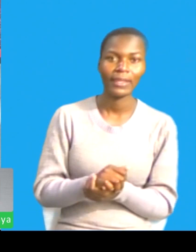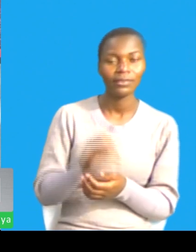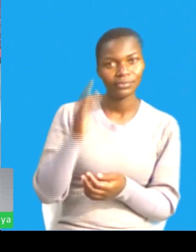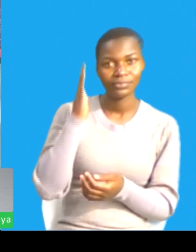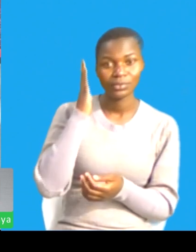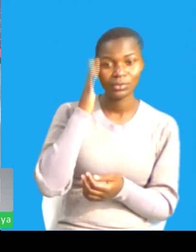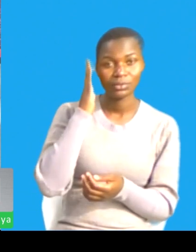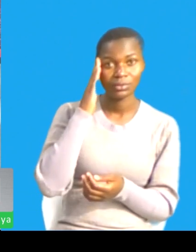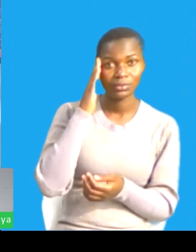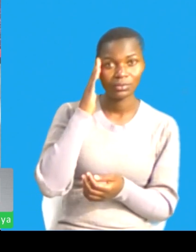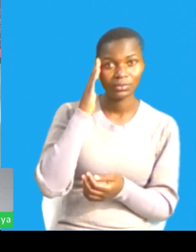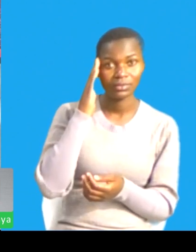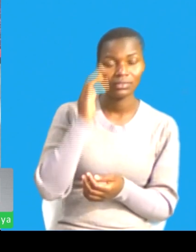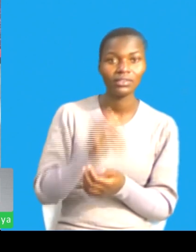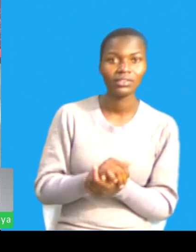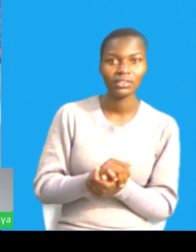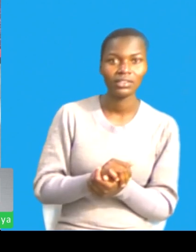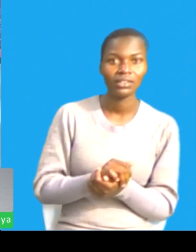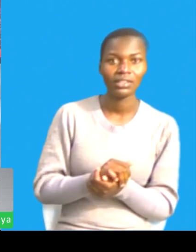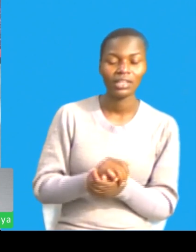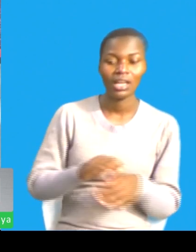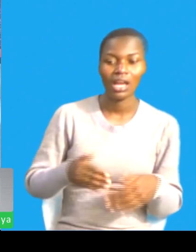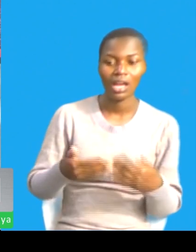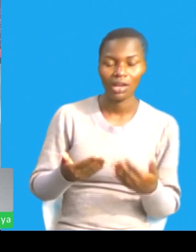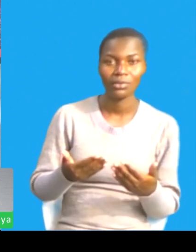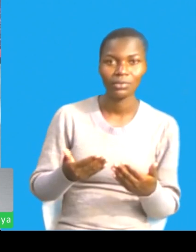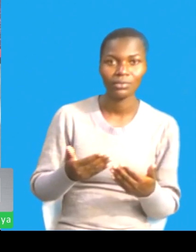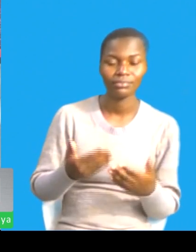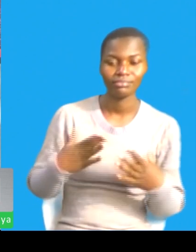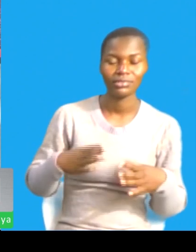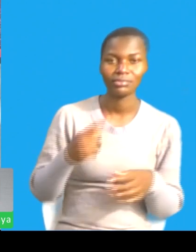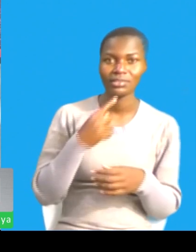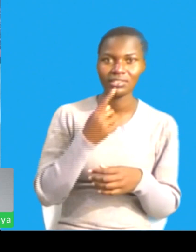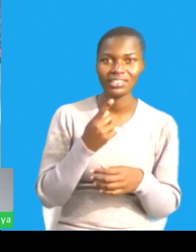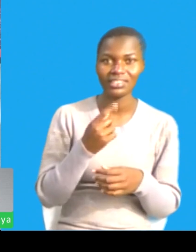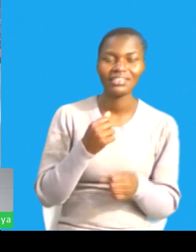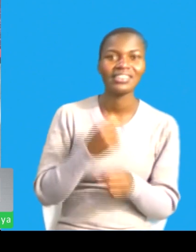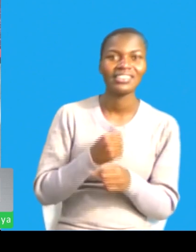Unajua wazee, the way they talk, tunafanya hii kidogo hii.